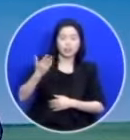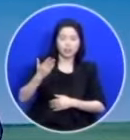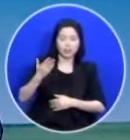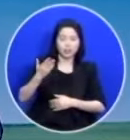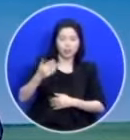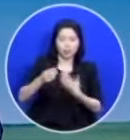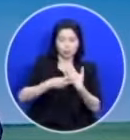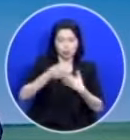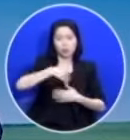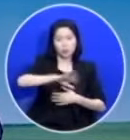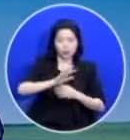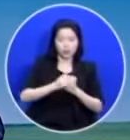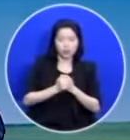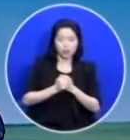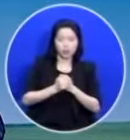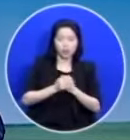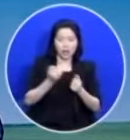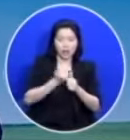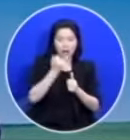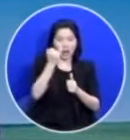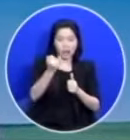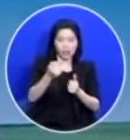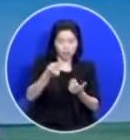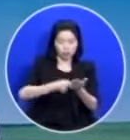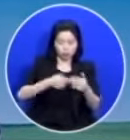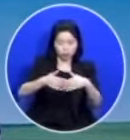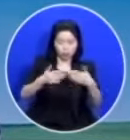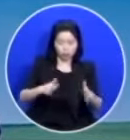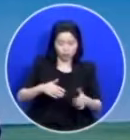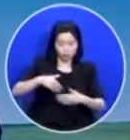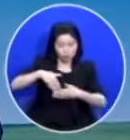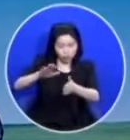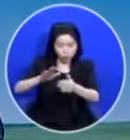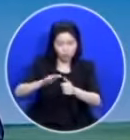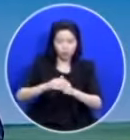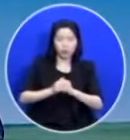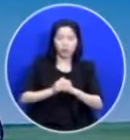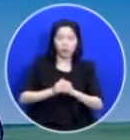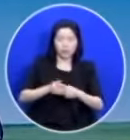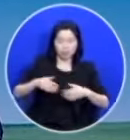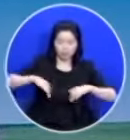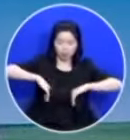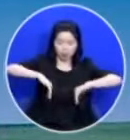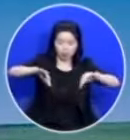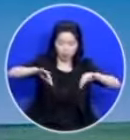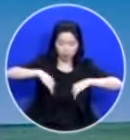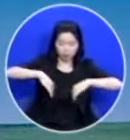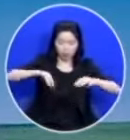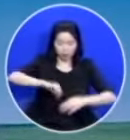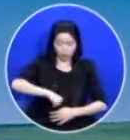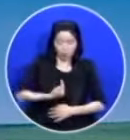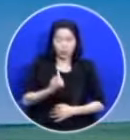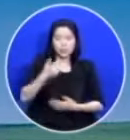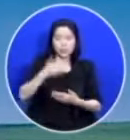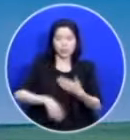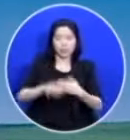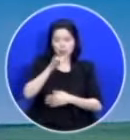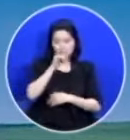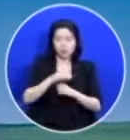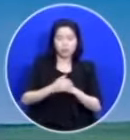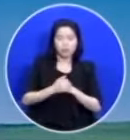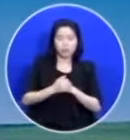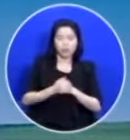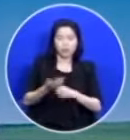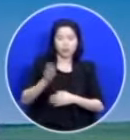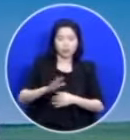갔답니다 아내를 수술실에 들여보내 놓고 수술실앞 빈 복도에 홀로 남았습니다